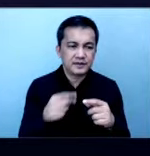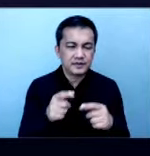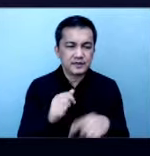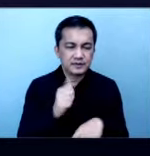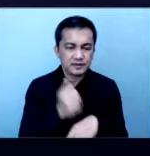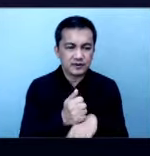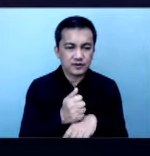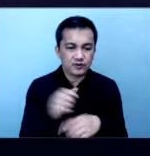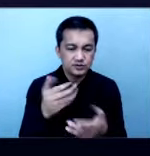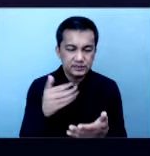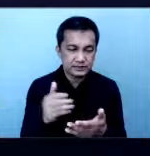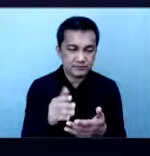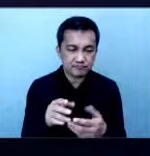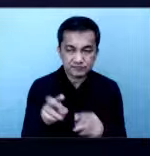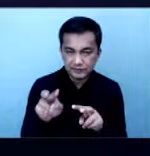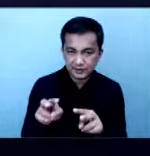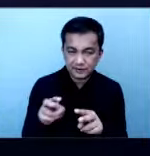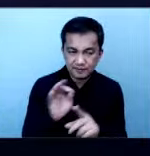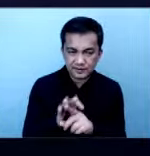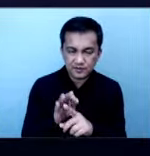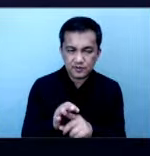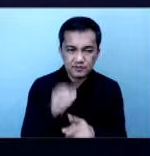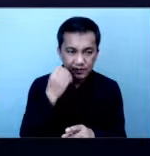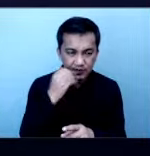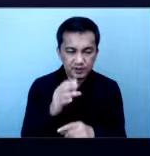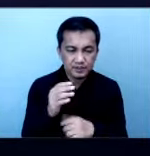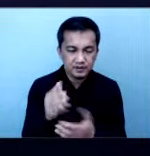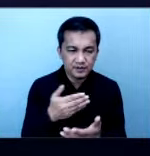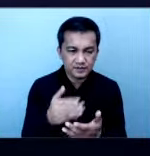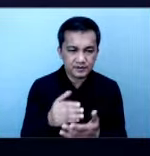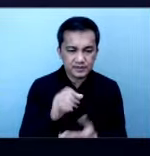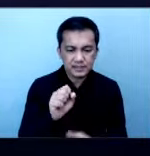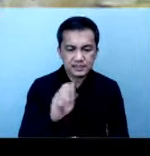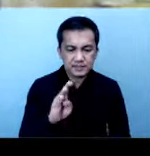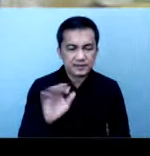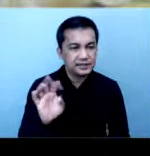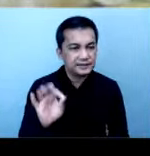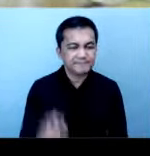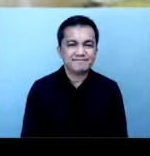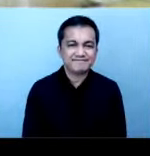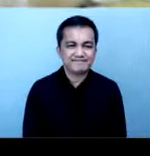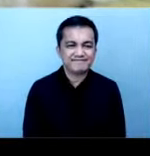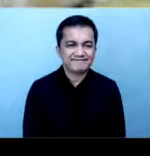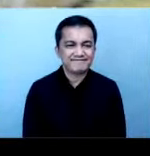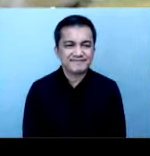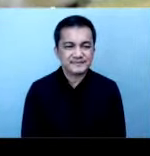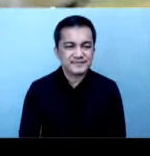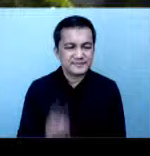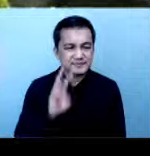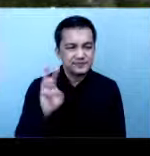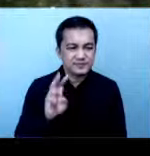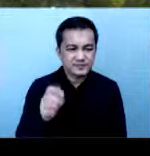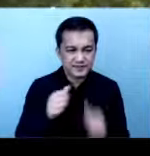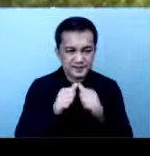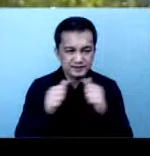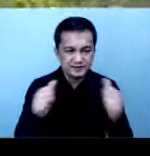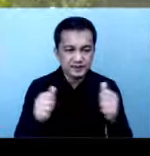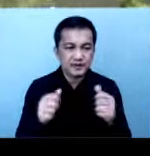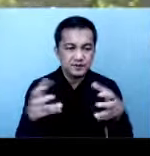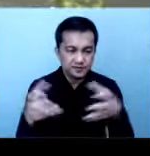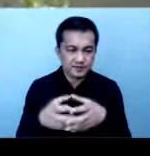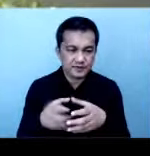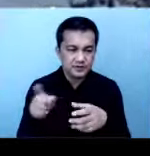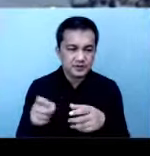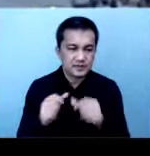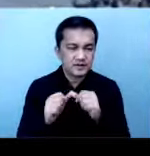Kaya tingin ng fans, homecoming concert ito ng SB19. Nitong Miyerkules lang nang inanunsyo ng grupo na itutuloy